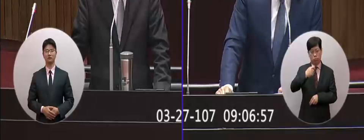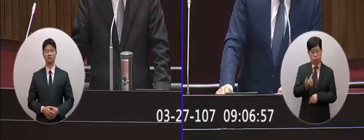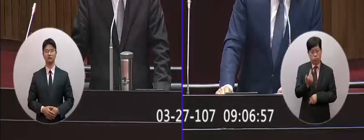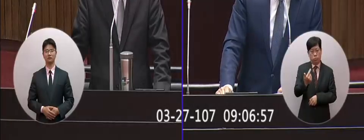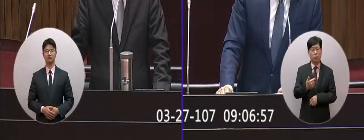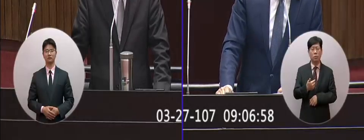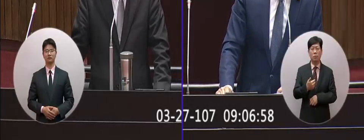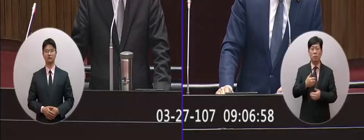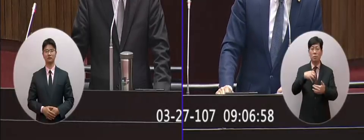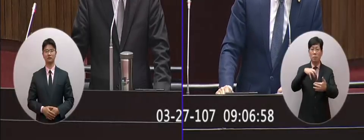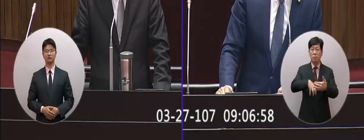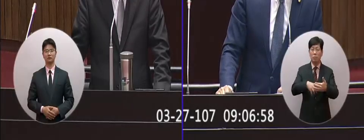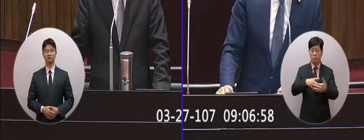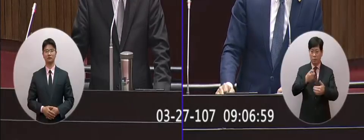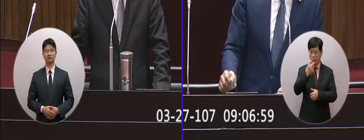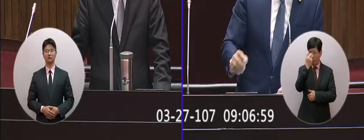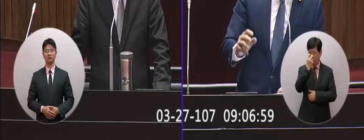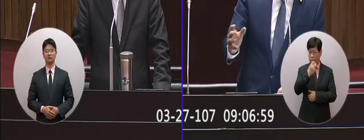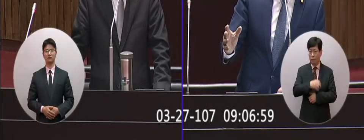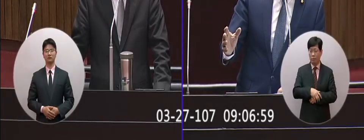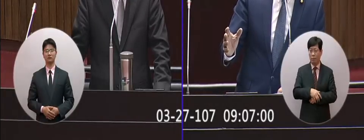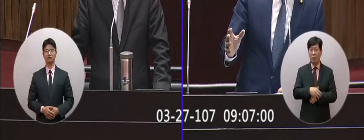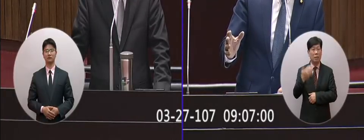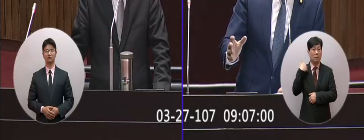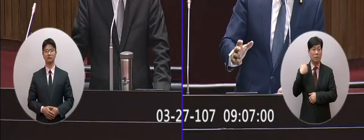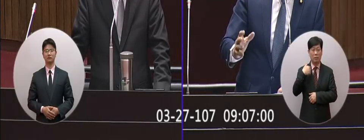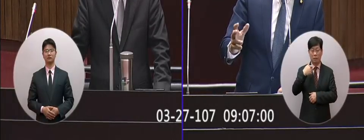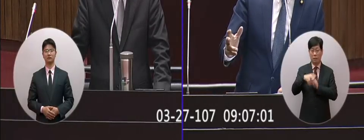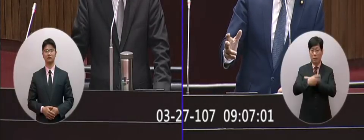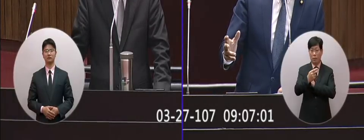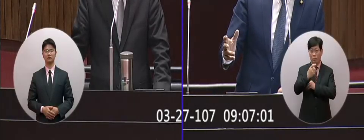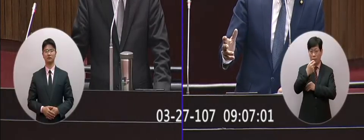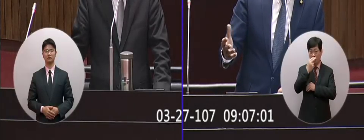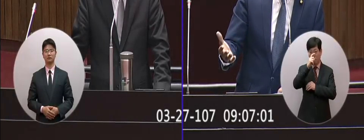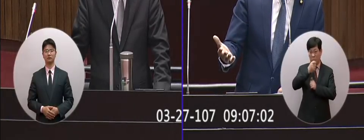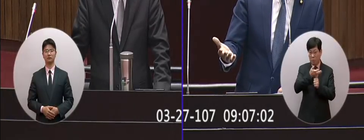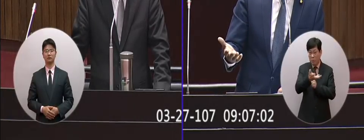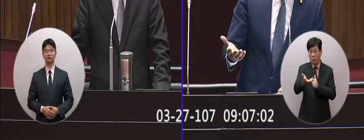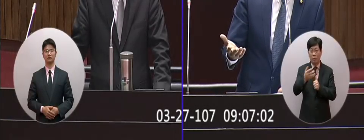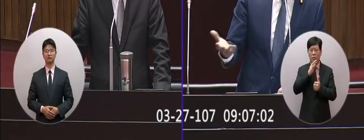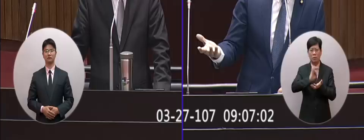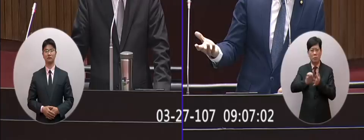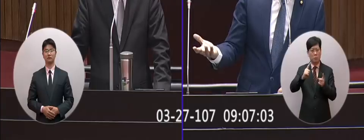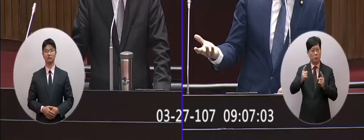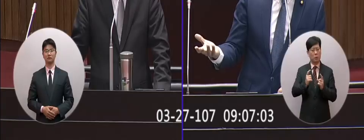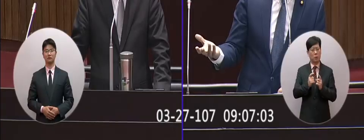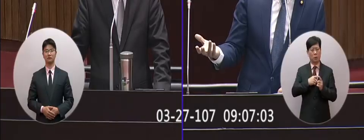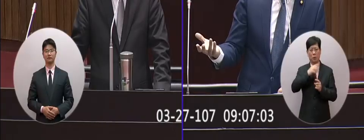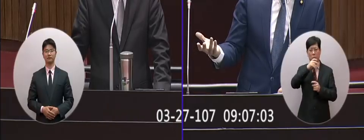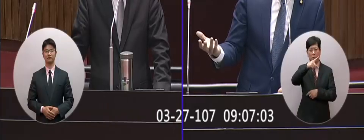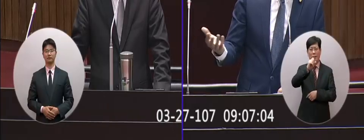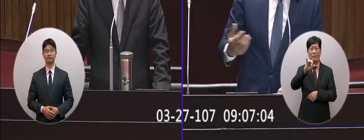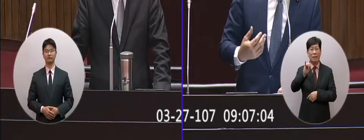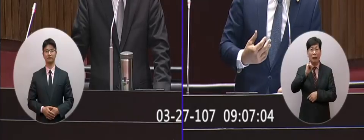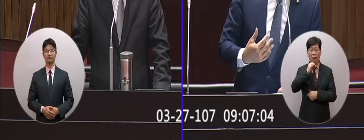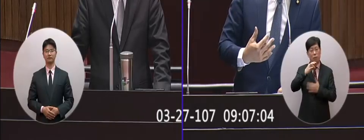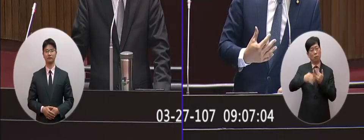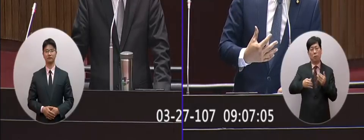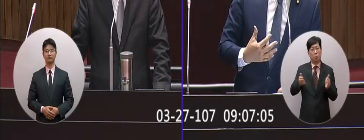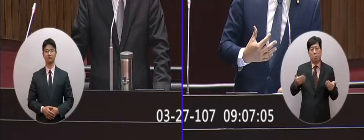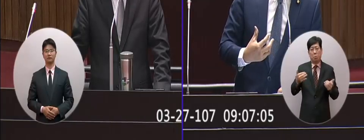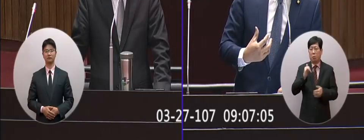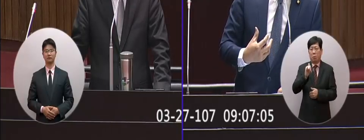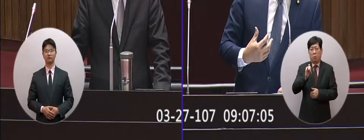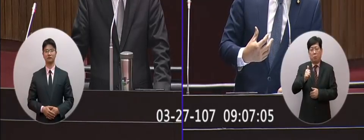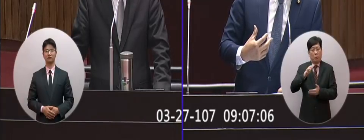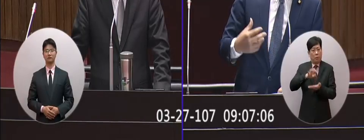呢，我们也有观察到，过去空污的比例在国民党的时代里面用的是比较宽松的 PSI， 所以大家没有感受